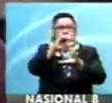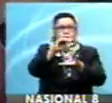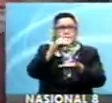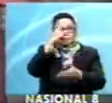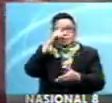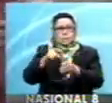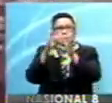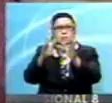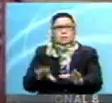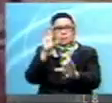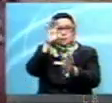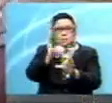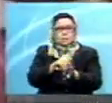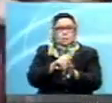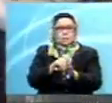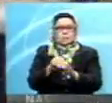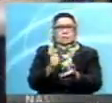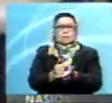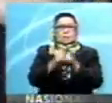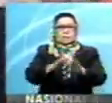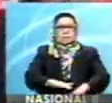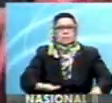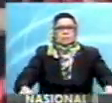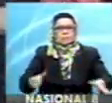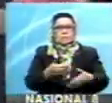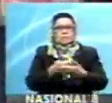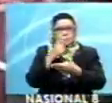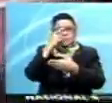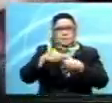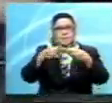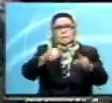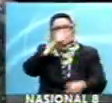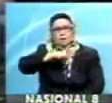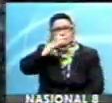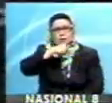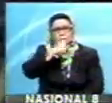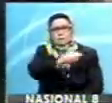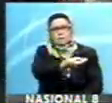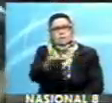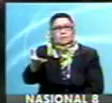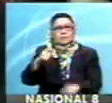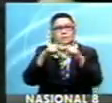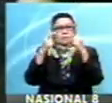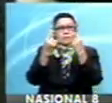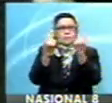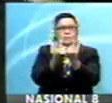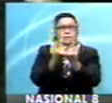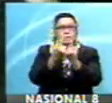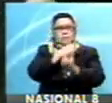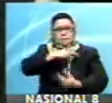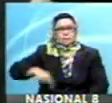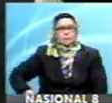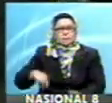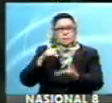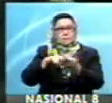terjejas termasuk melayan karena anak-anak kecil dengan mengagihkan aiskrim kepada mereka rombongan diraja ini turut meluangkan masa